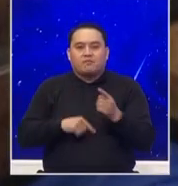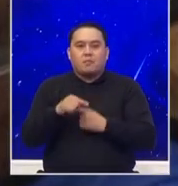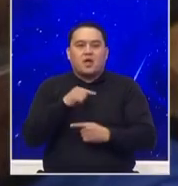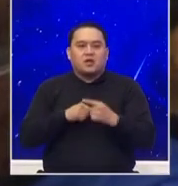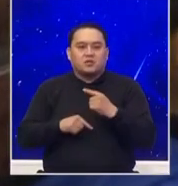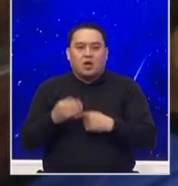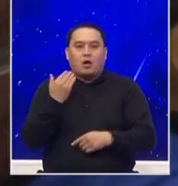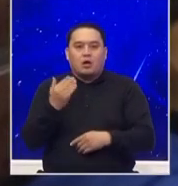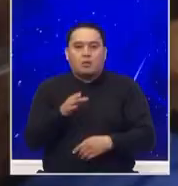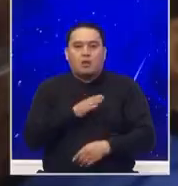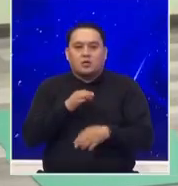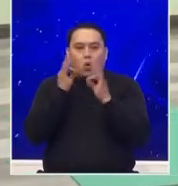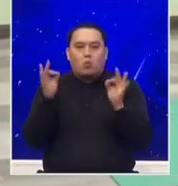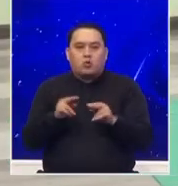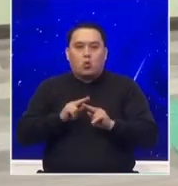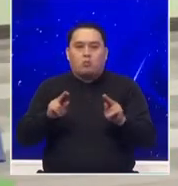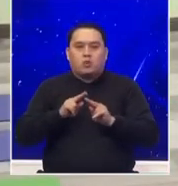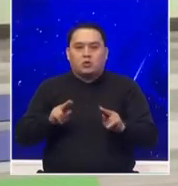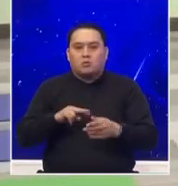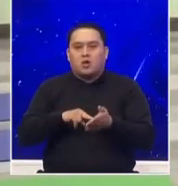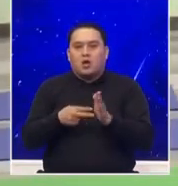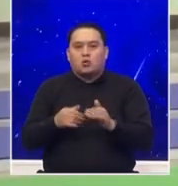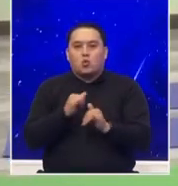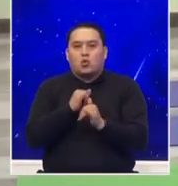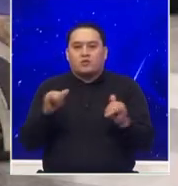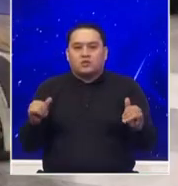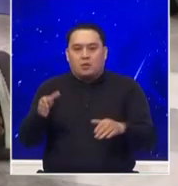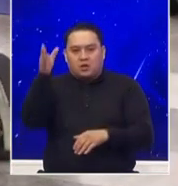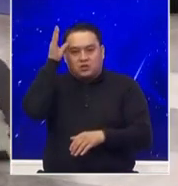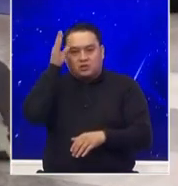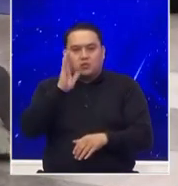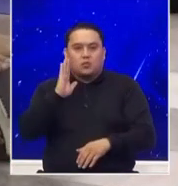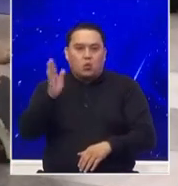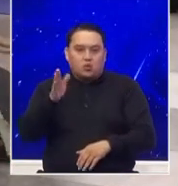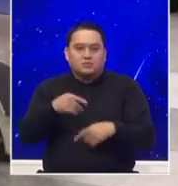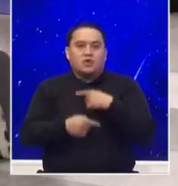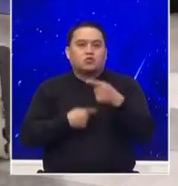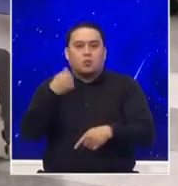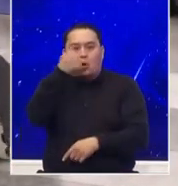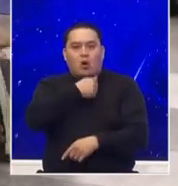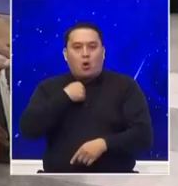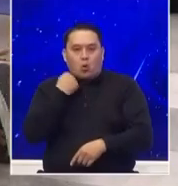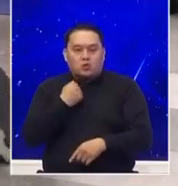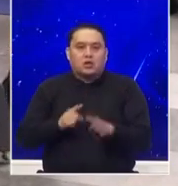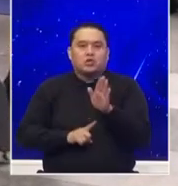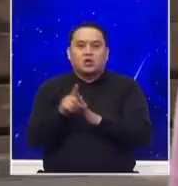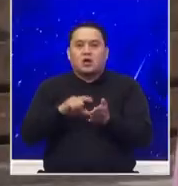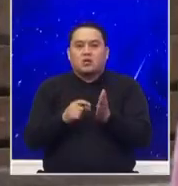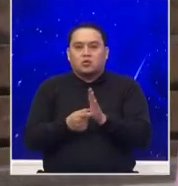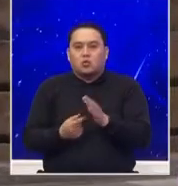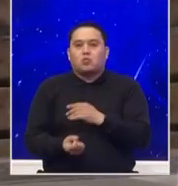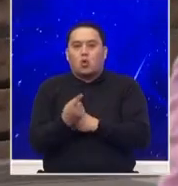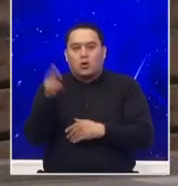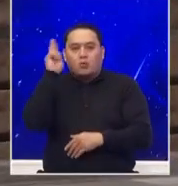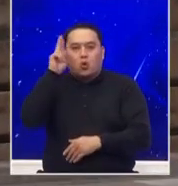предпринимателя. Она, имея богатый опыт преподавания в школе, планирует расширение образовательного объекта. А в следующем году здесь, помимо начальных классов,